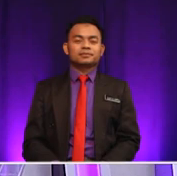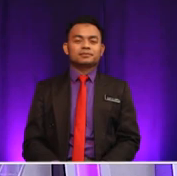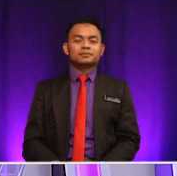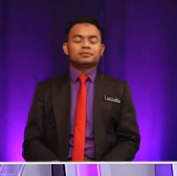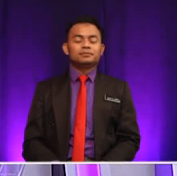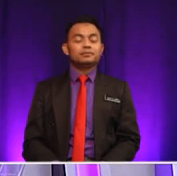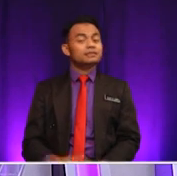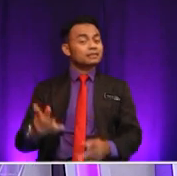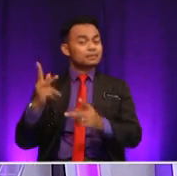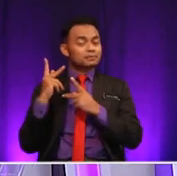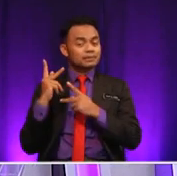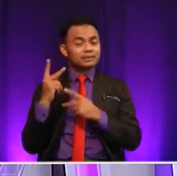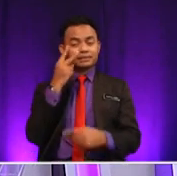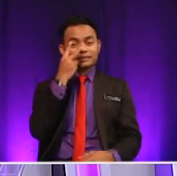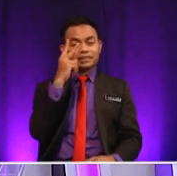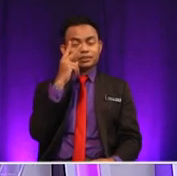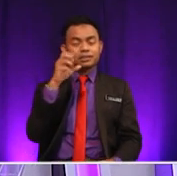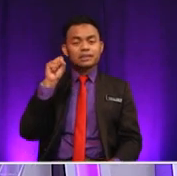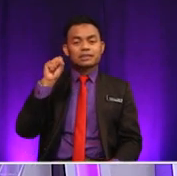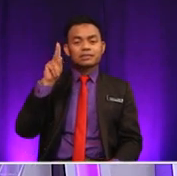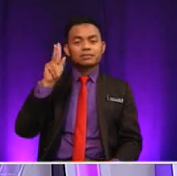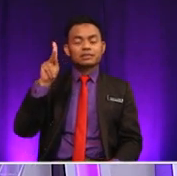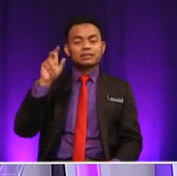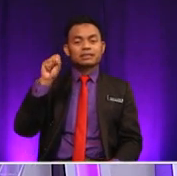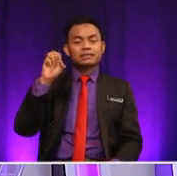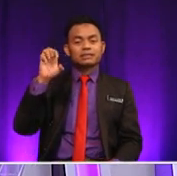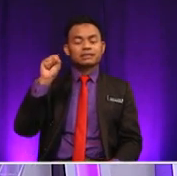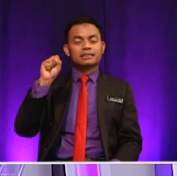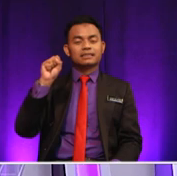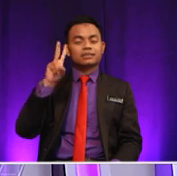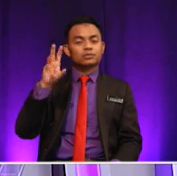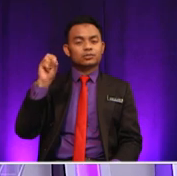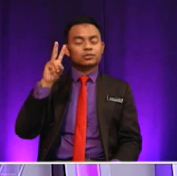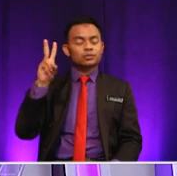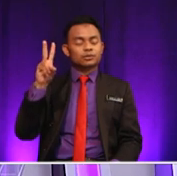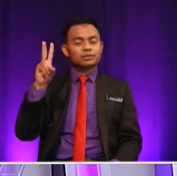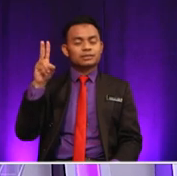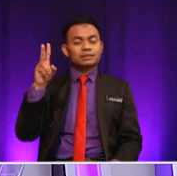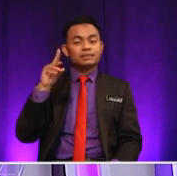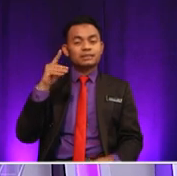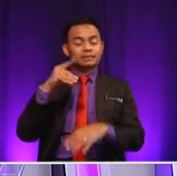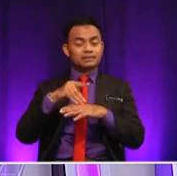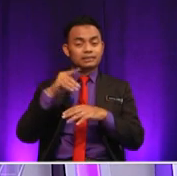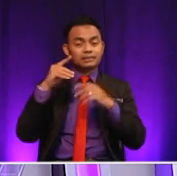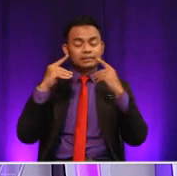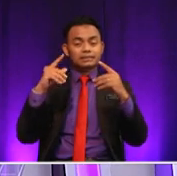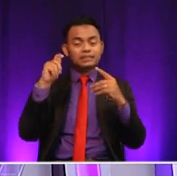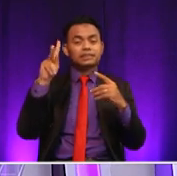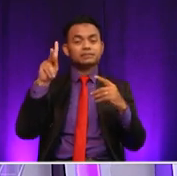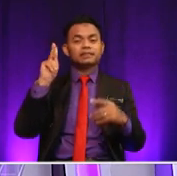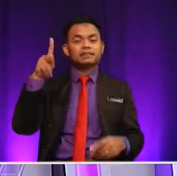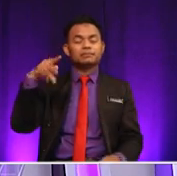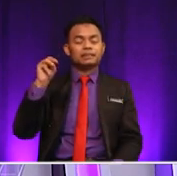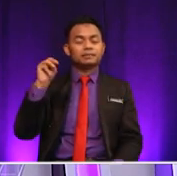kembali menonton sukses SPM bagi mata pelajaran Saya suka kita akan membicarakan tentang